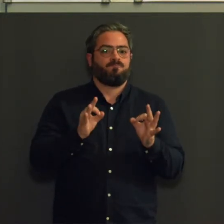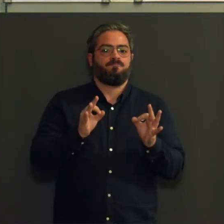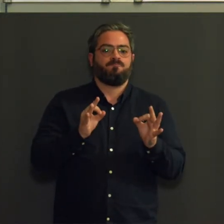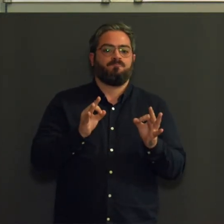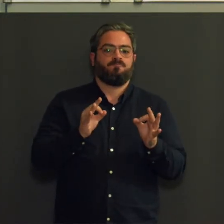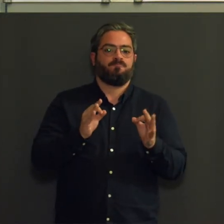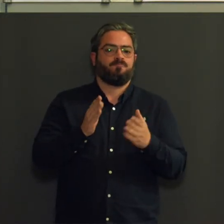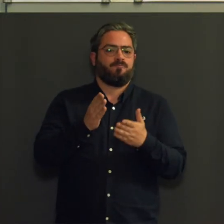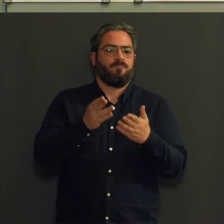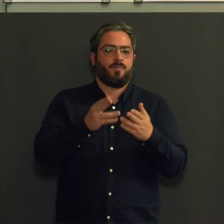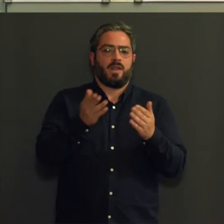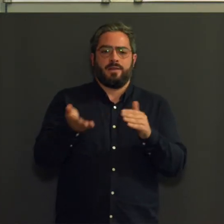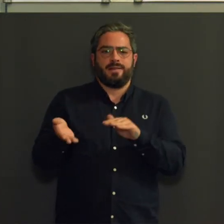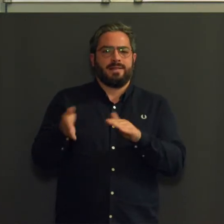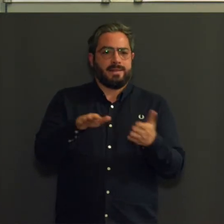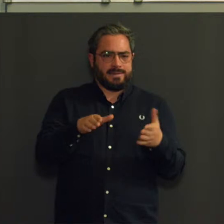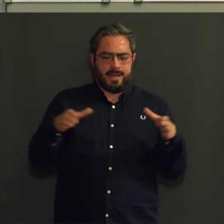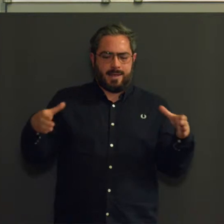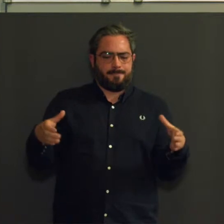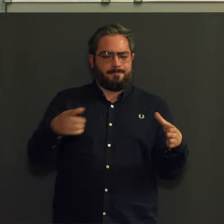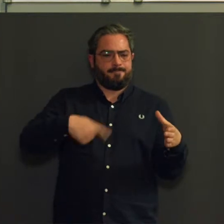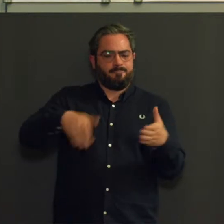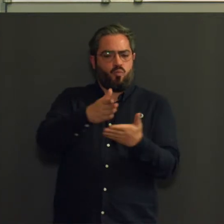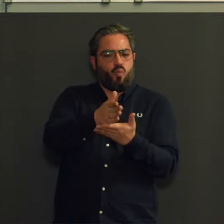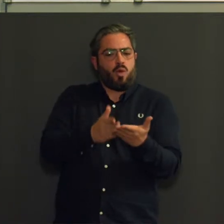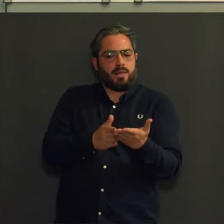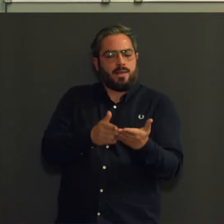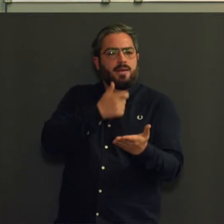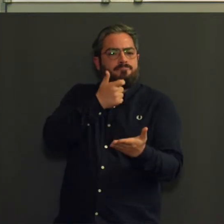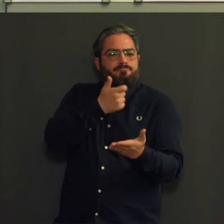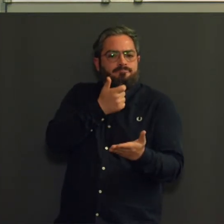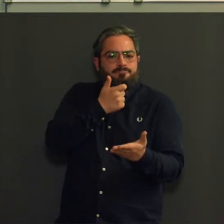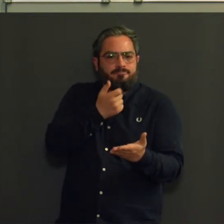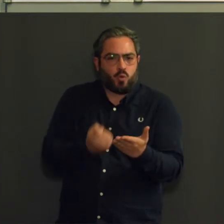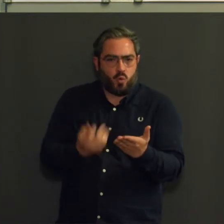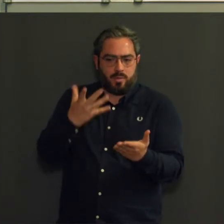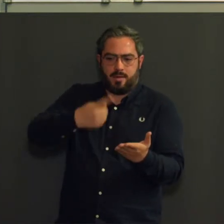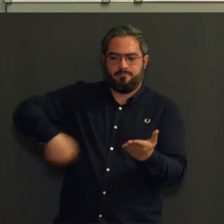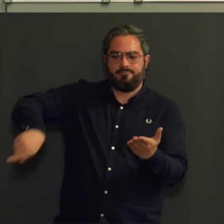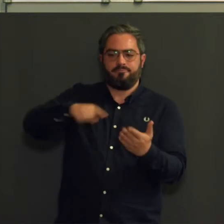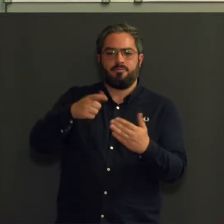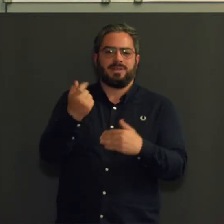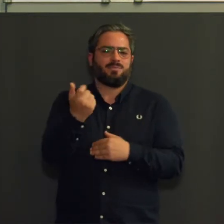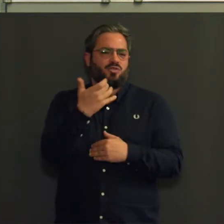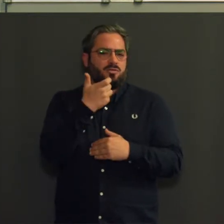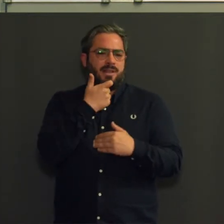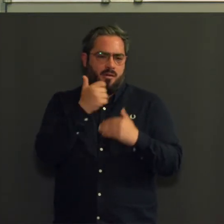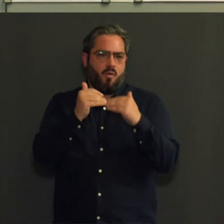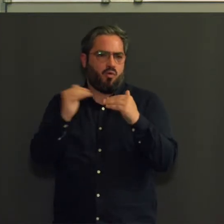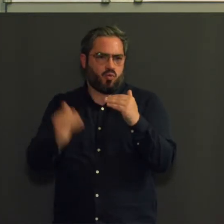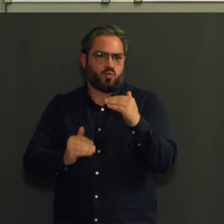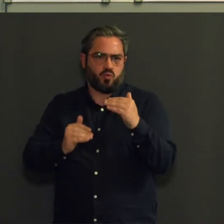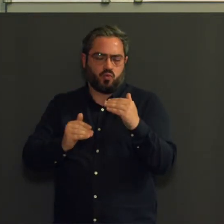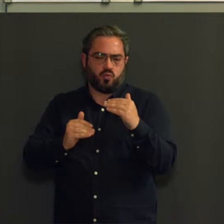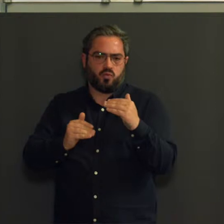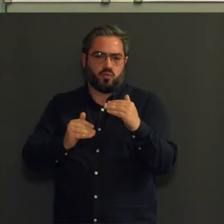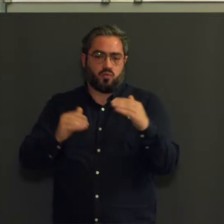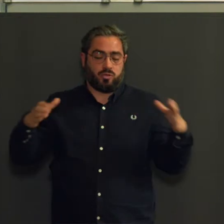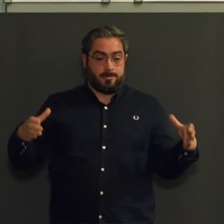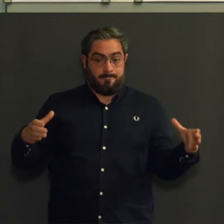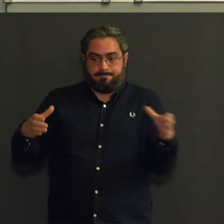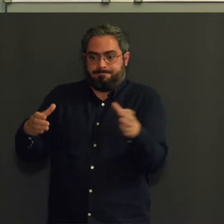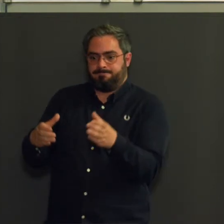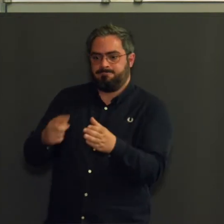la moitié de ces décès surviennent actuellement chez des gens de moins de 75 ans et qu'un tiers de tous les